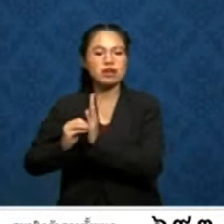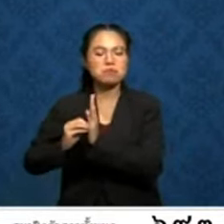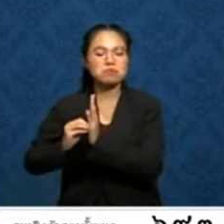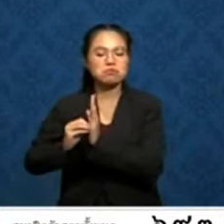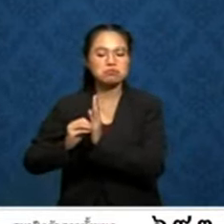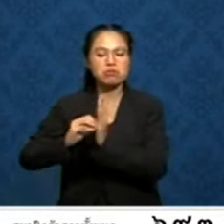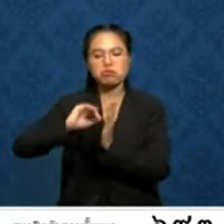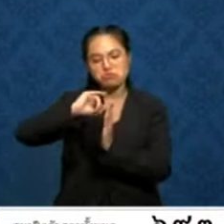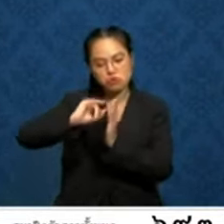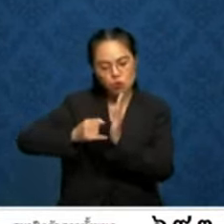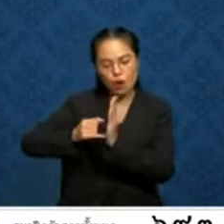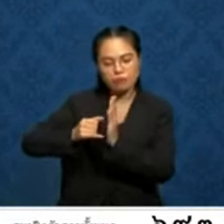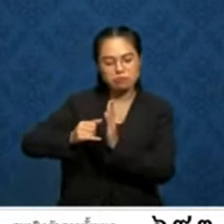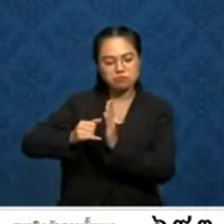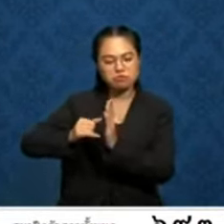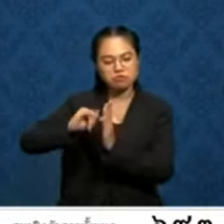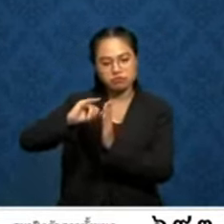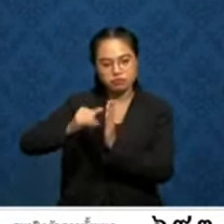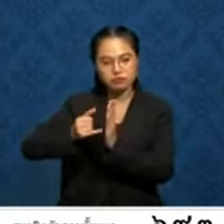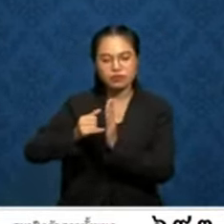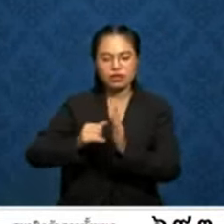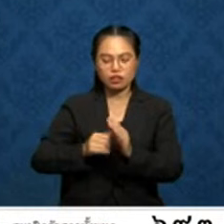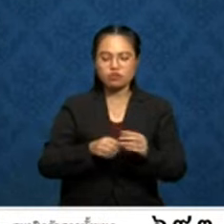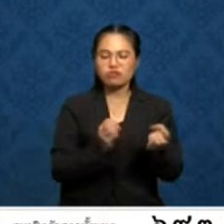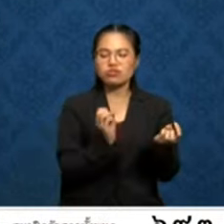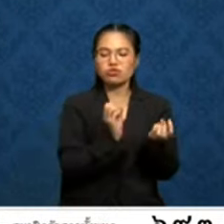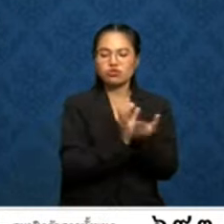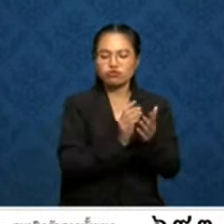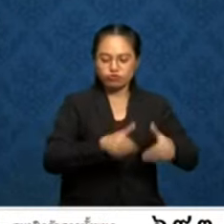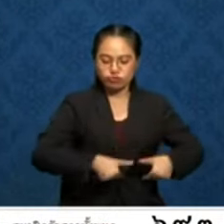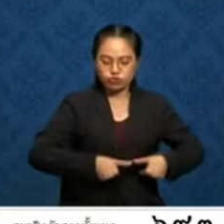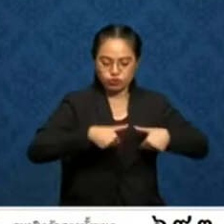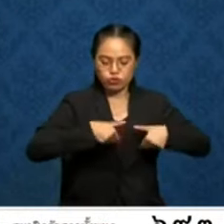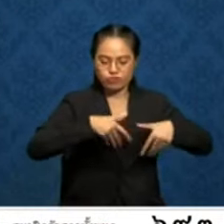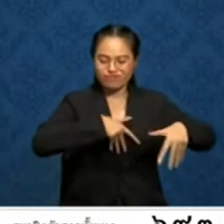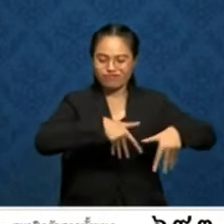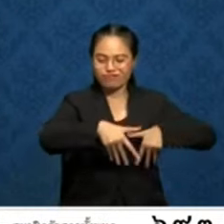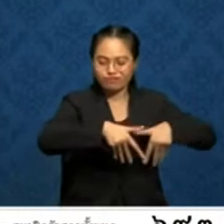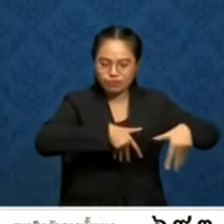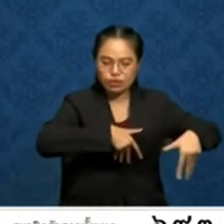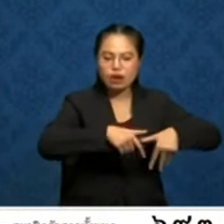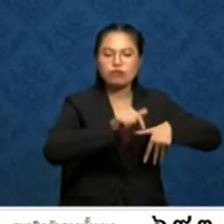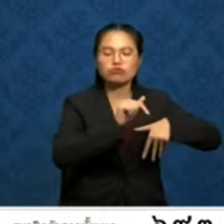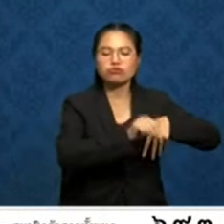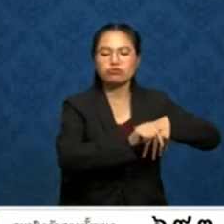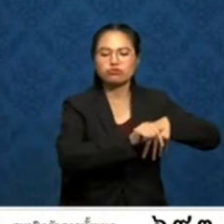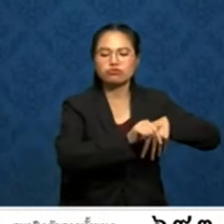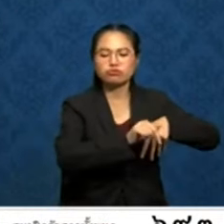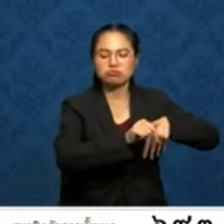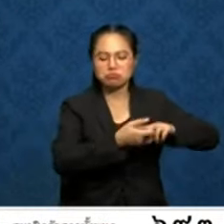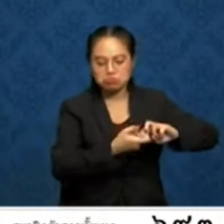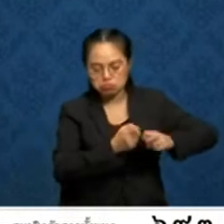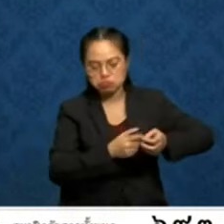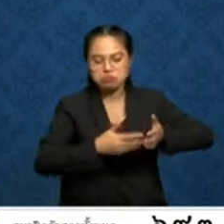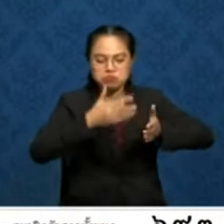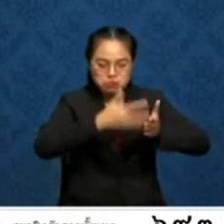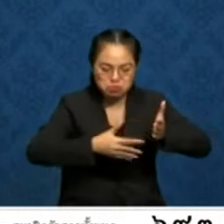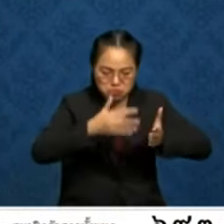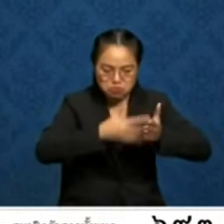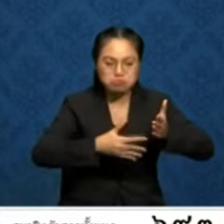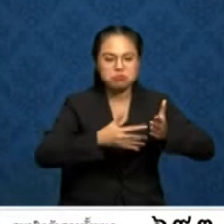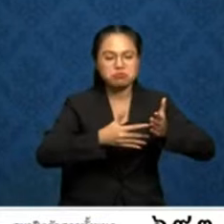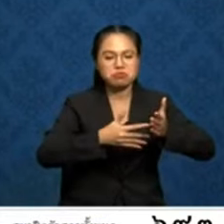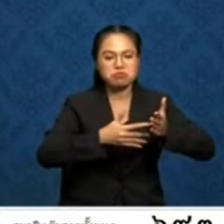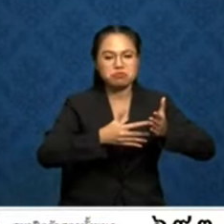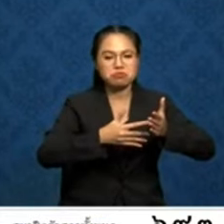หลักส่งผลให้คนไทยจำนวนมากเข้าไม่ถึงสาธารณูปโภคขั้นพื้นฐานที่จำเป็นและไม่มีสิ